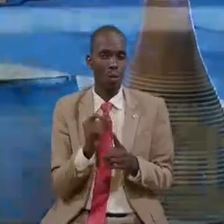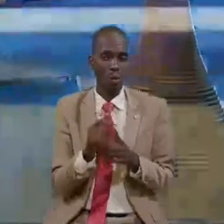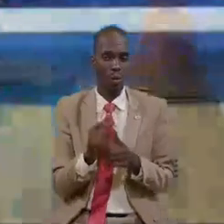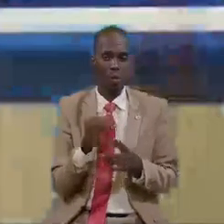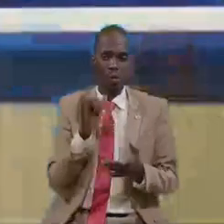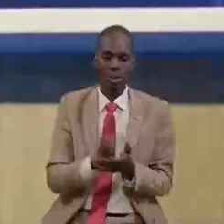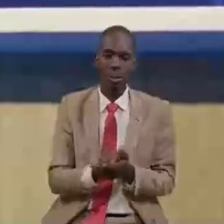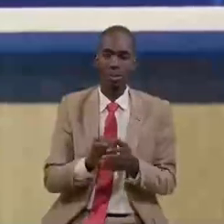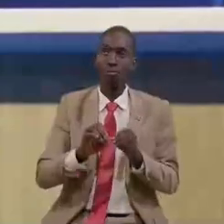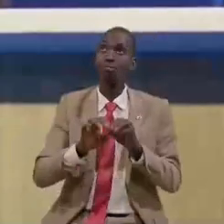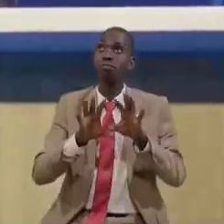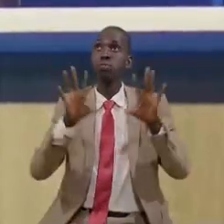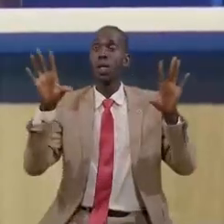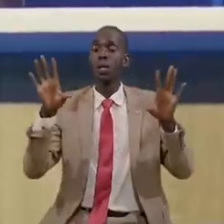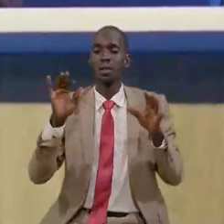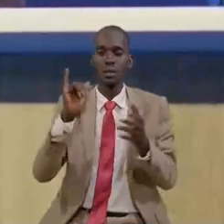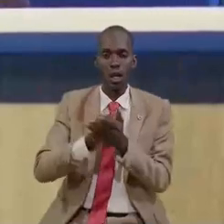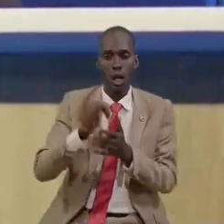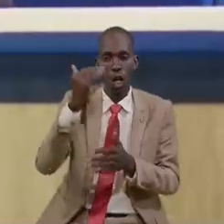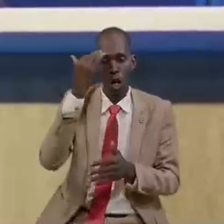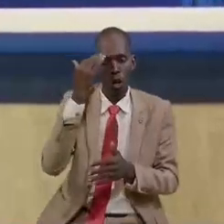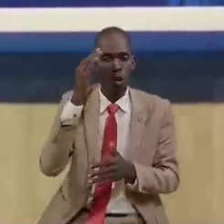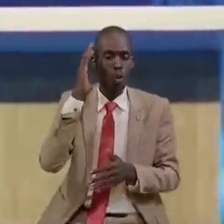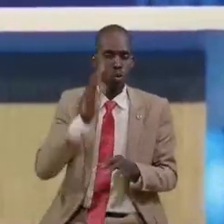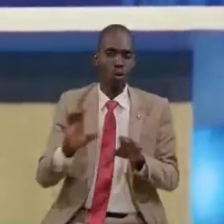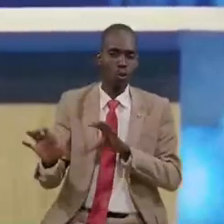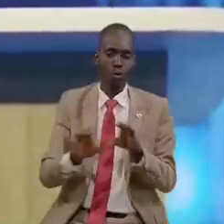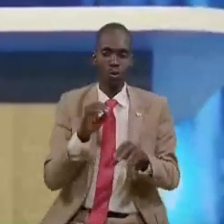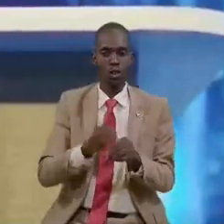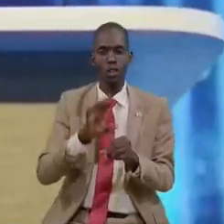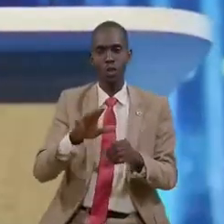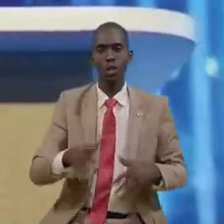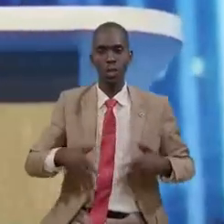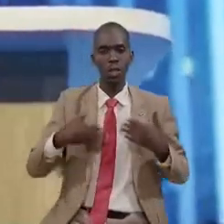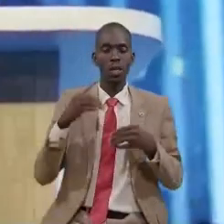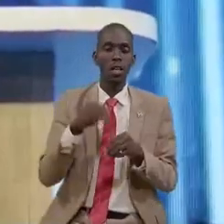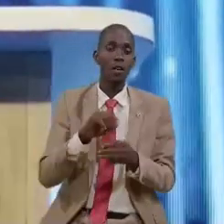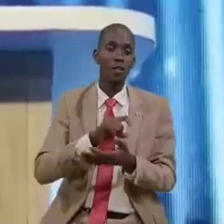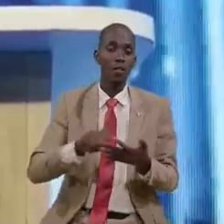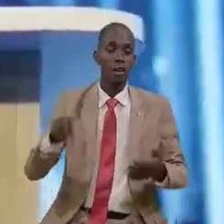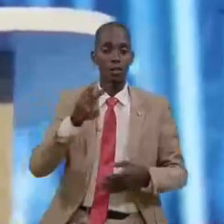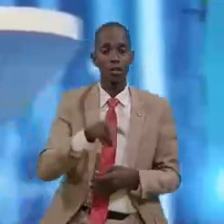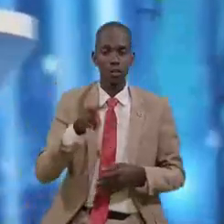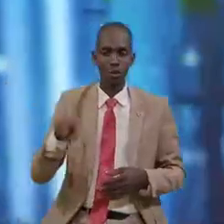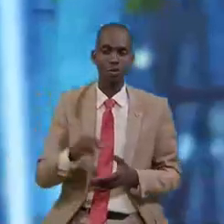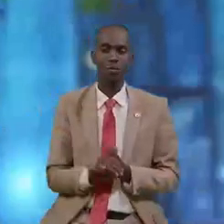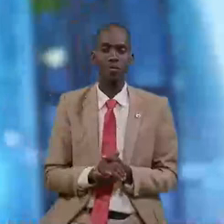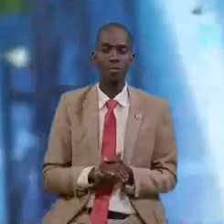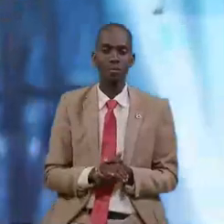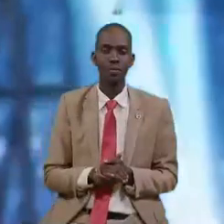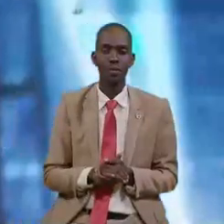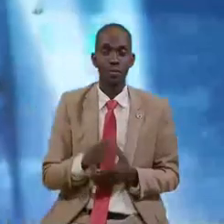cette lampe, ce que cette connaissance va faire dans votre vie. Verset 22.